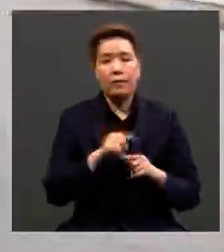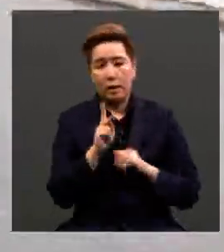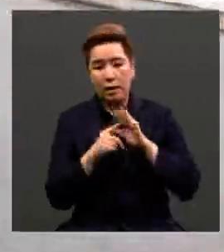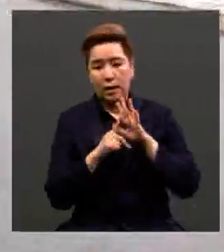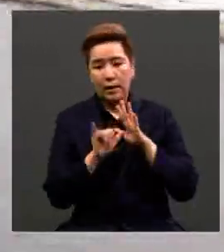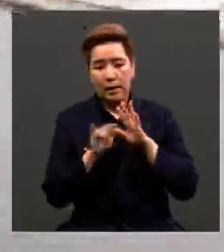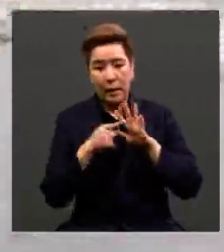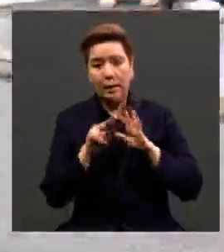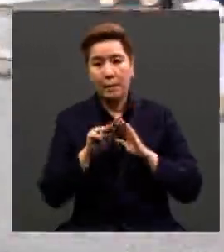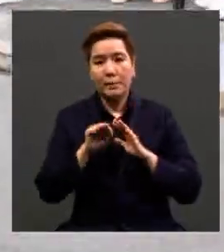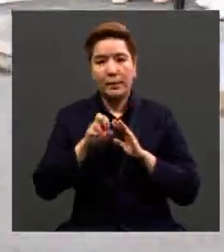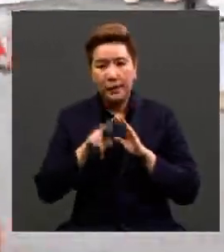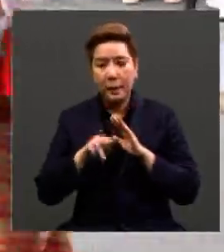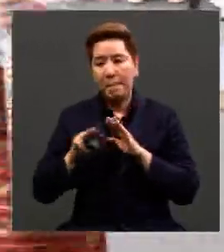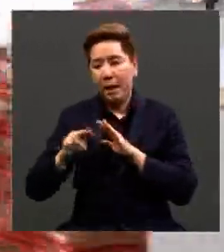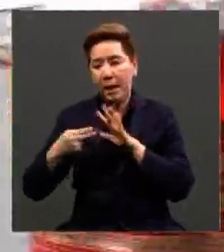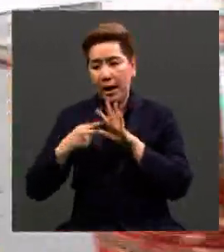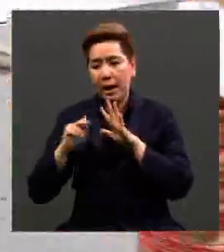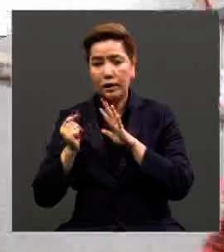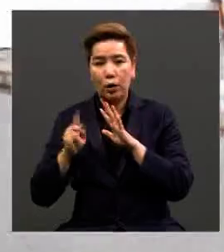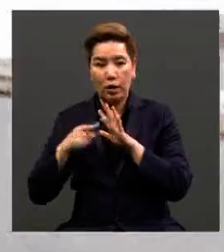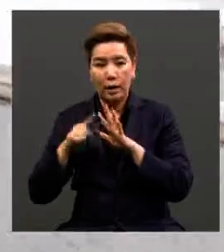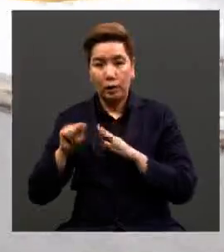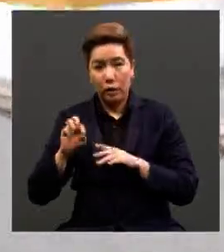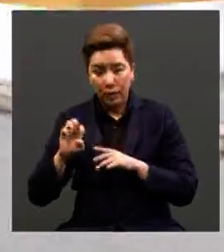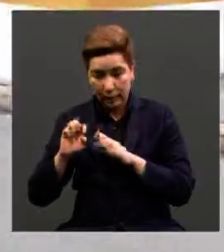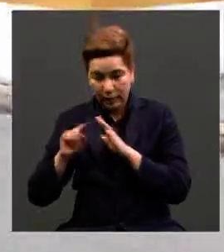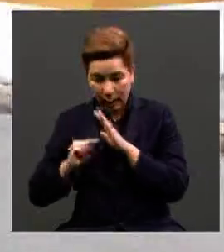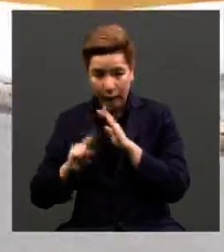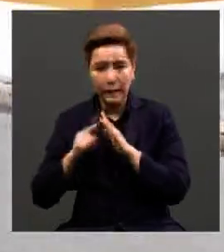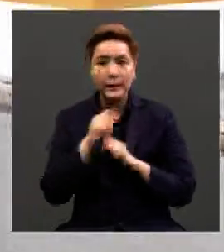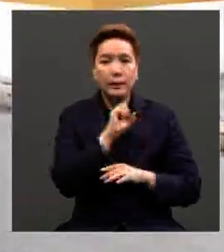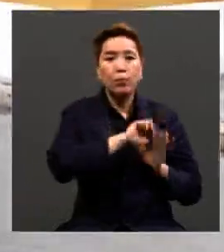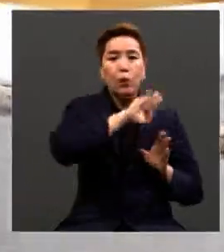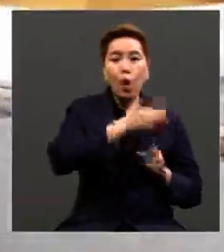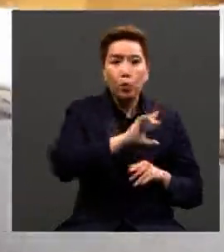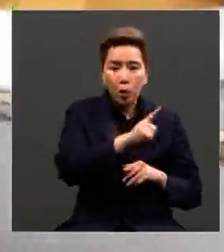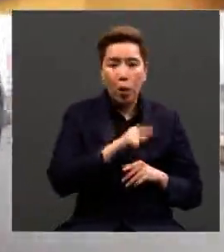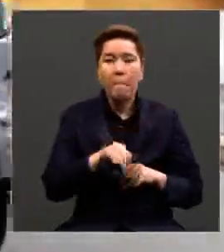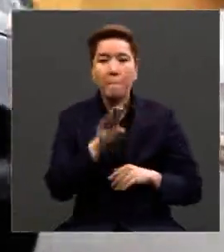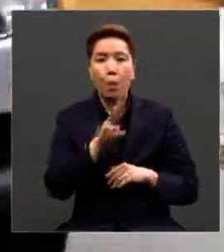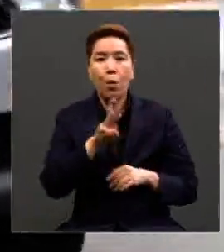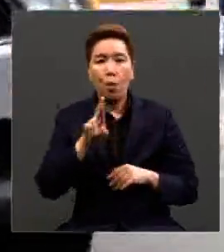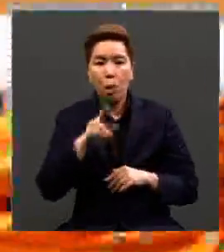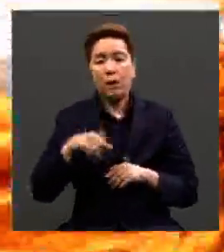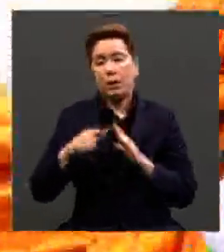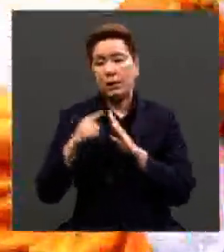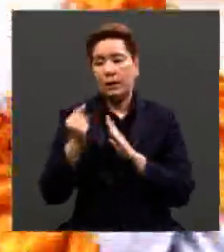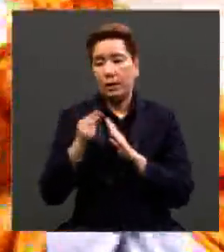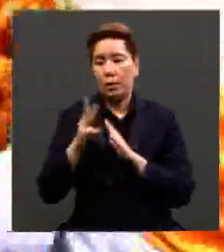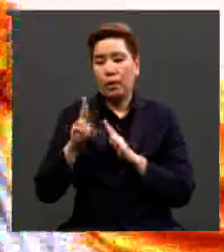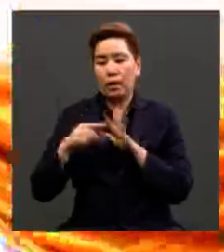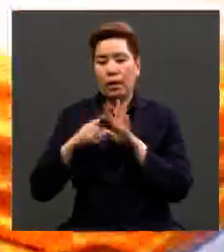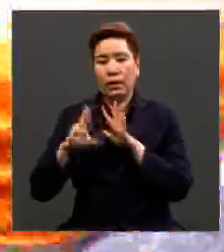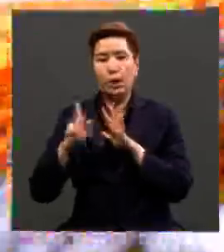ลยาณมิตรวัดมหาธาตุยุวราชรังสฤทธิ์วัดสระเกศวัดประวรนิเวศวิหารและวัดเทวราชกุญชรน